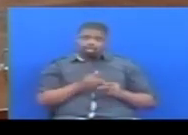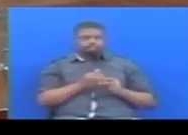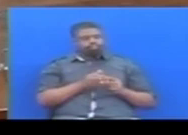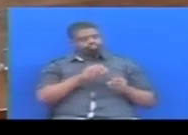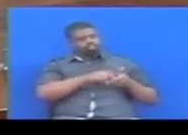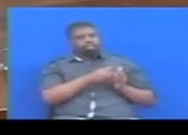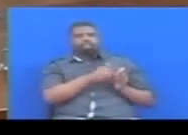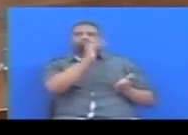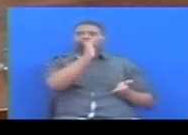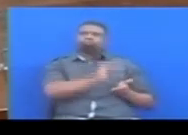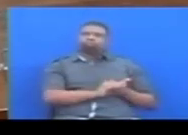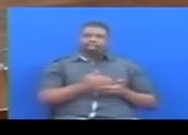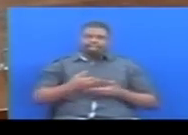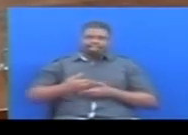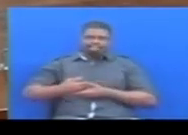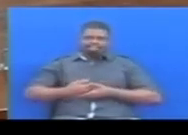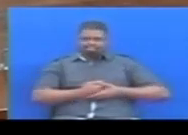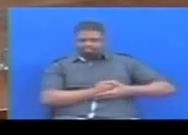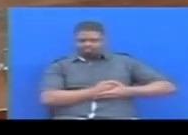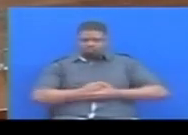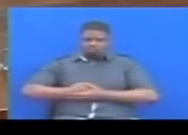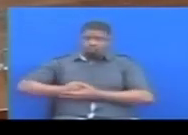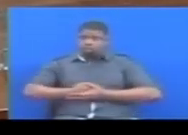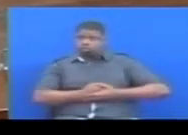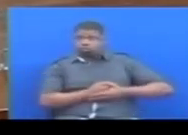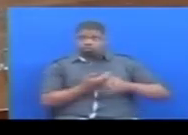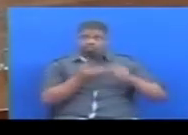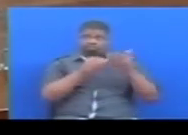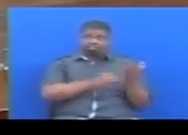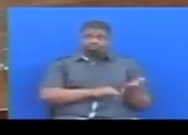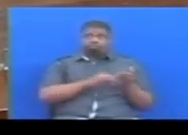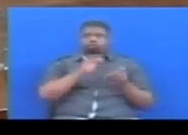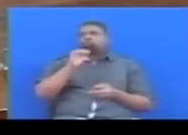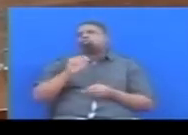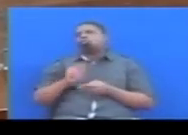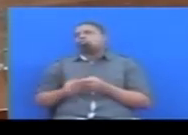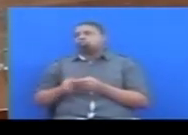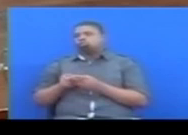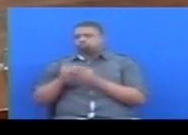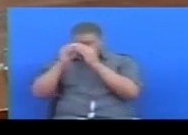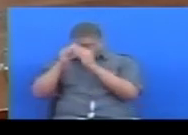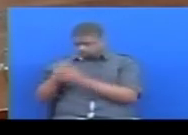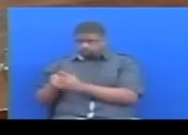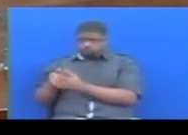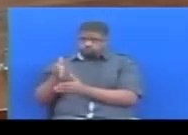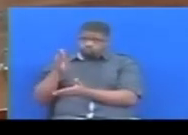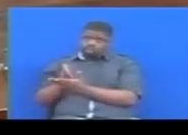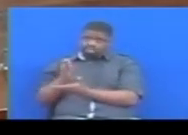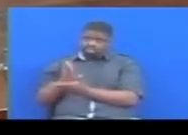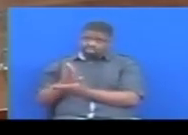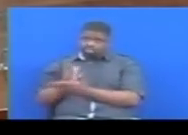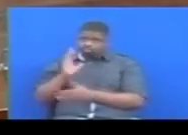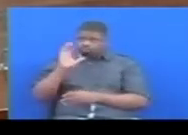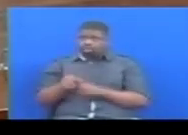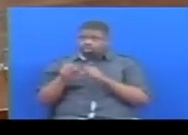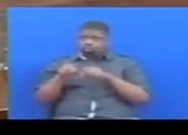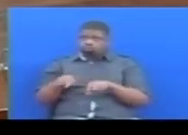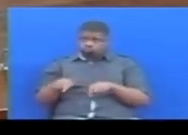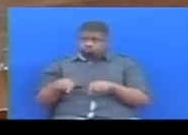watoto wachanga, na tumejikita kuhakikisha katika mwaka huu wa